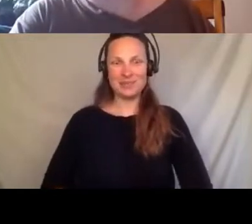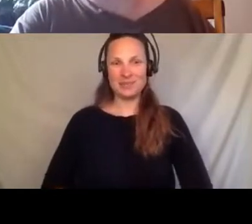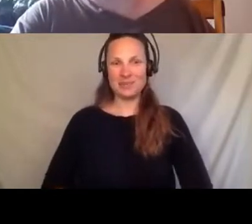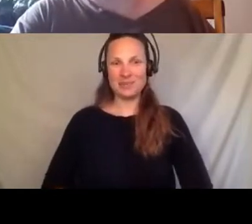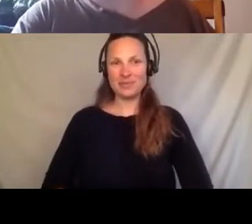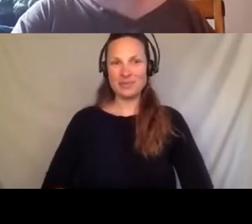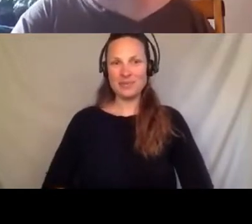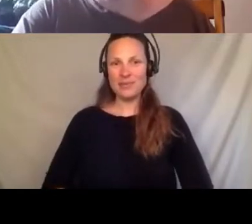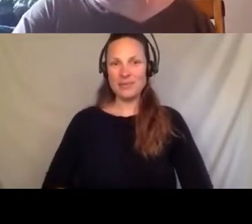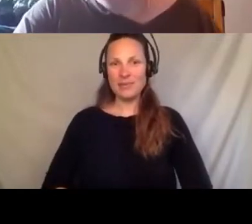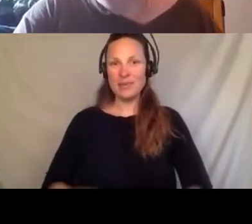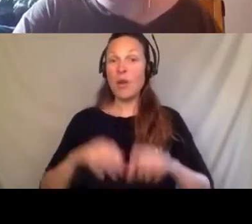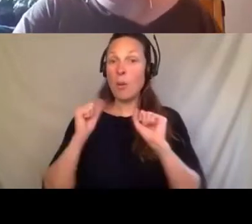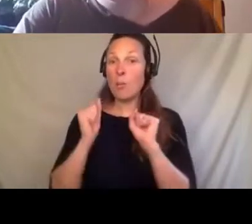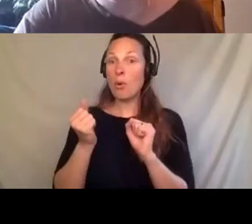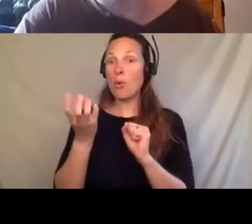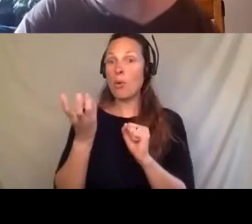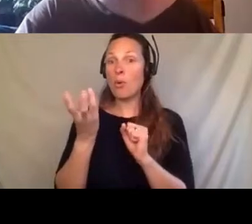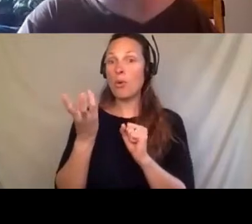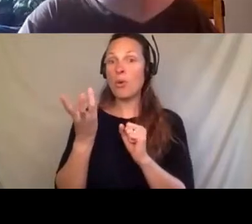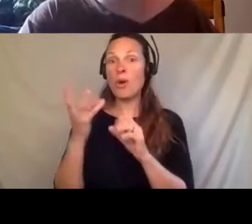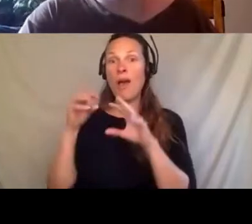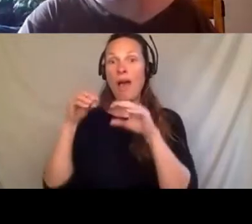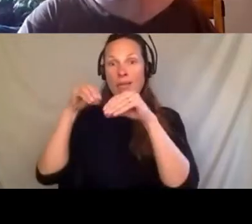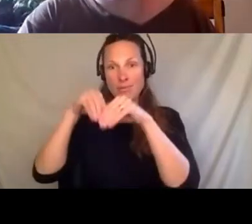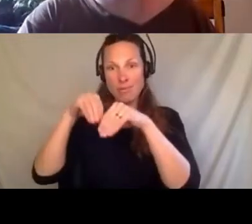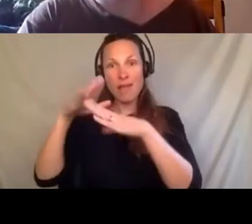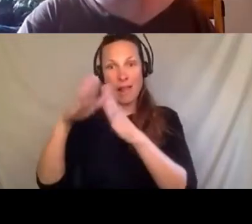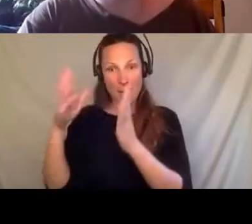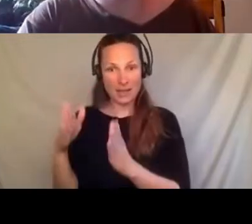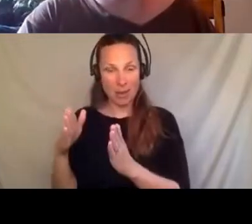on peut semer à l'intérieur, commencer